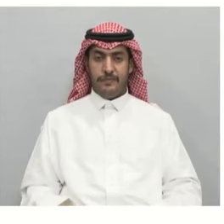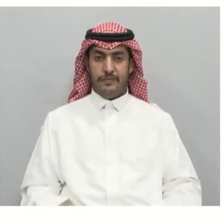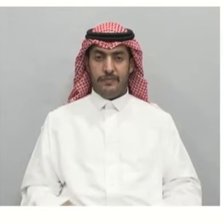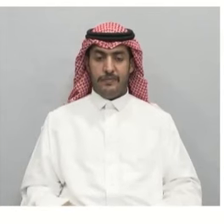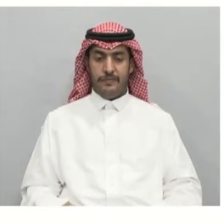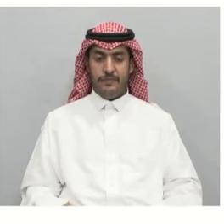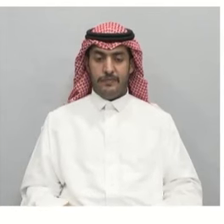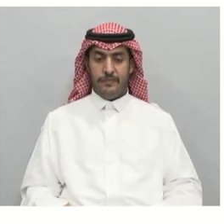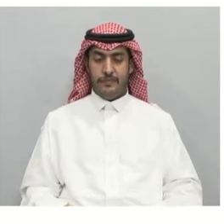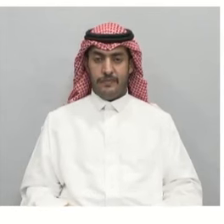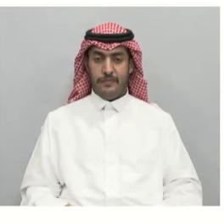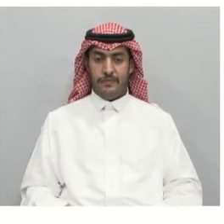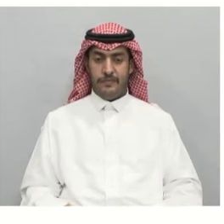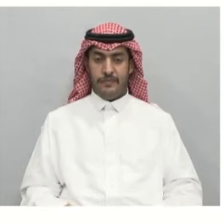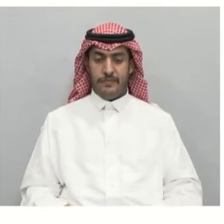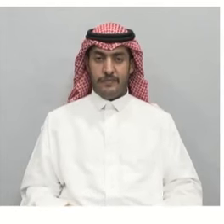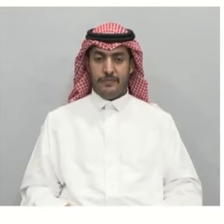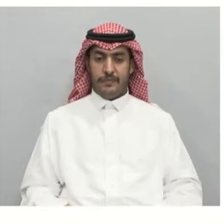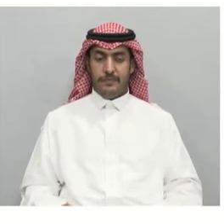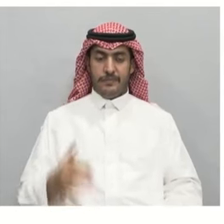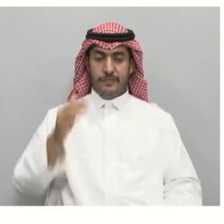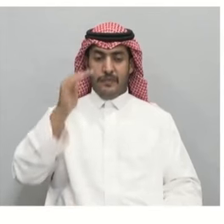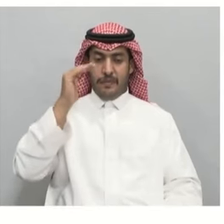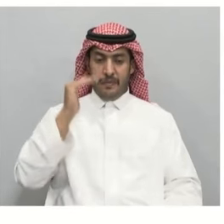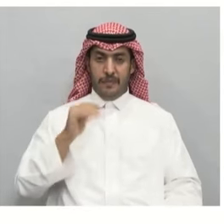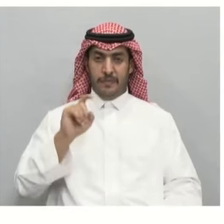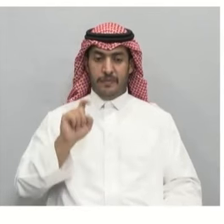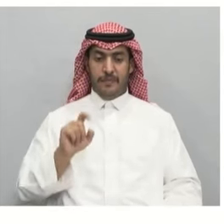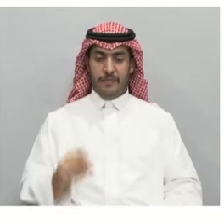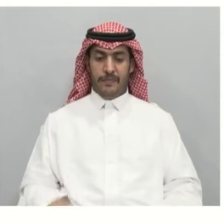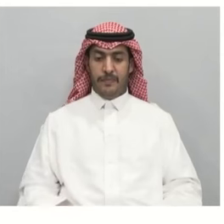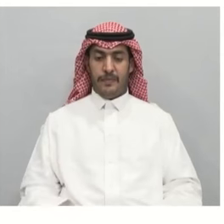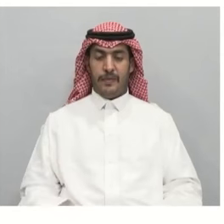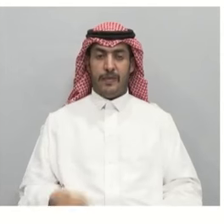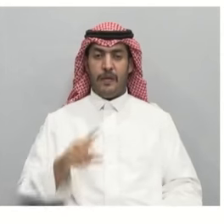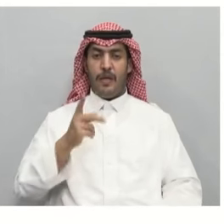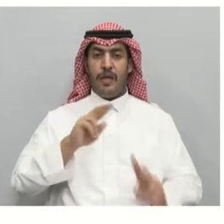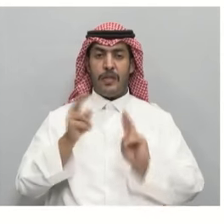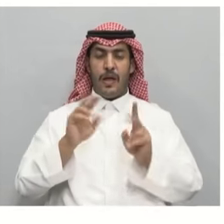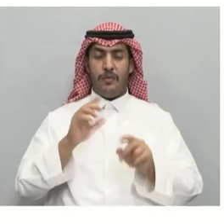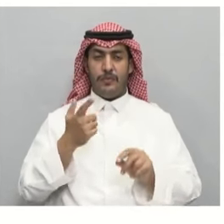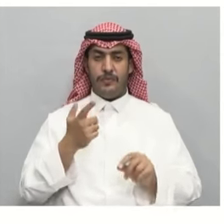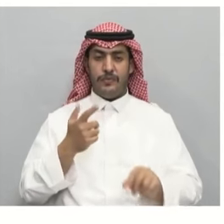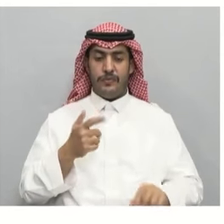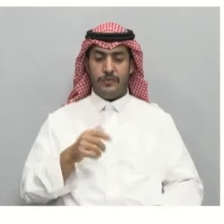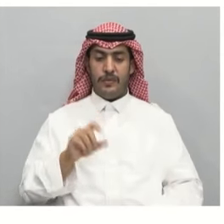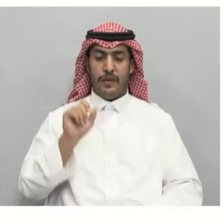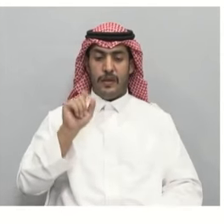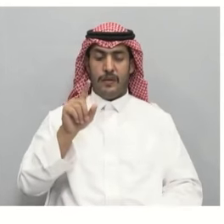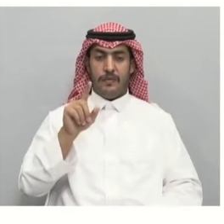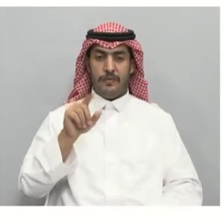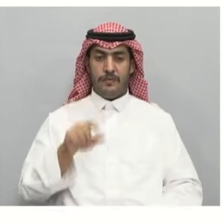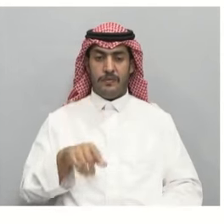هنا فكانت هنا واصبحت هنا ايش اللي راح ايش اللي تغير اول شيء راح